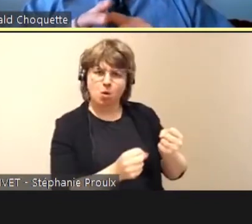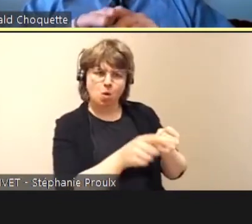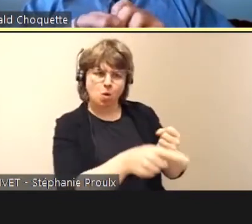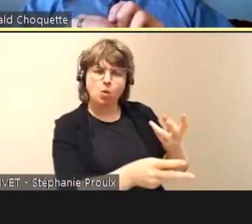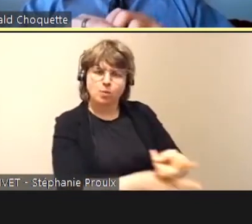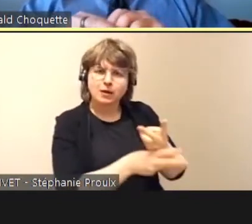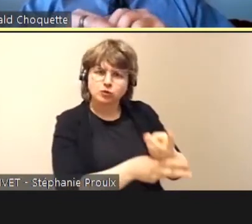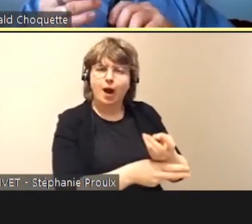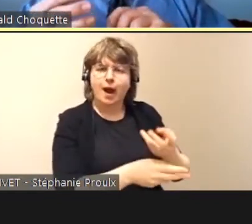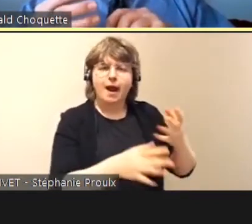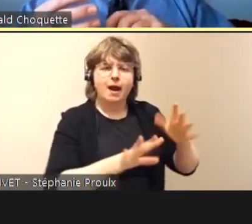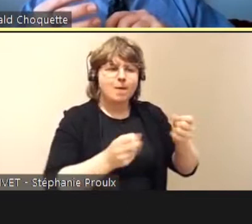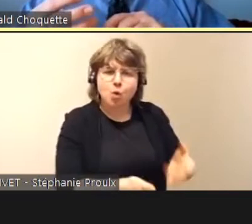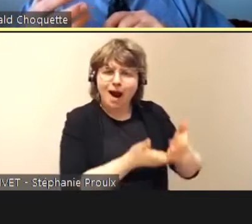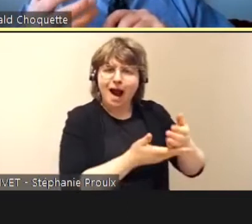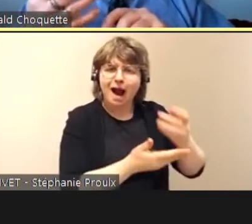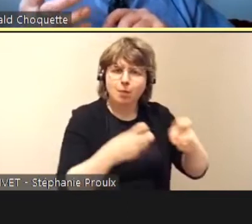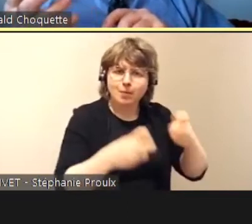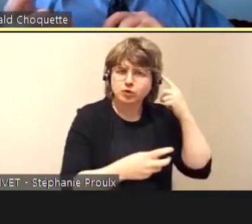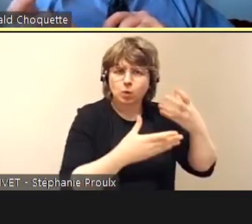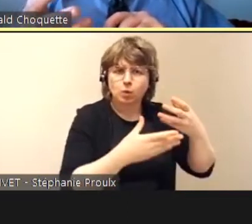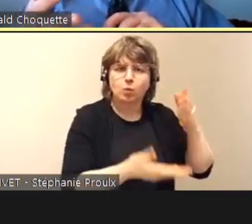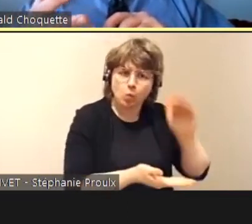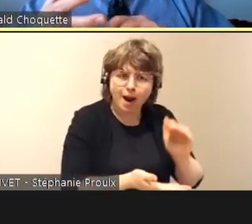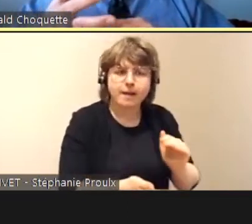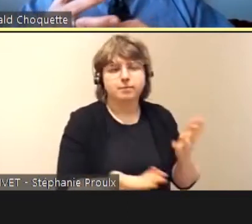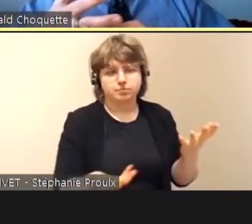spécifié, traitables, sont dans l'ordre par